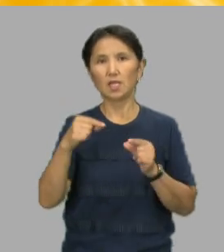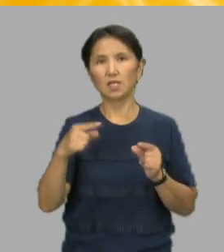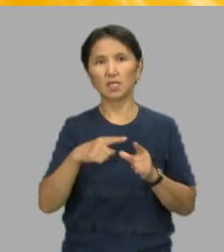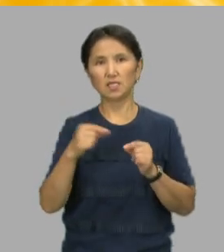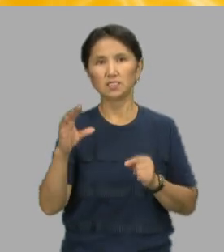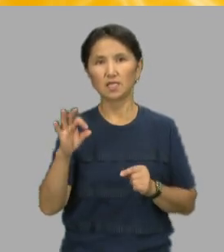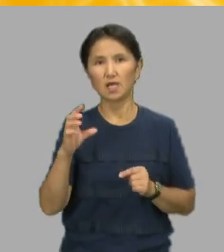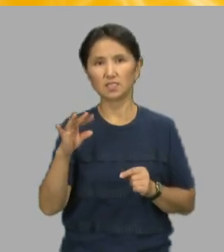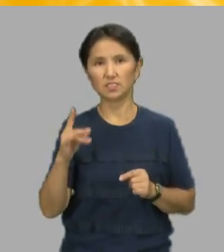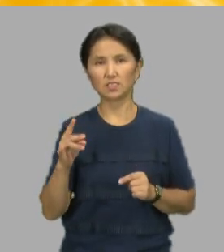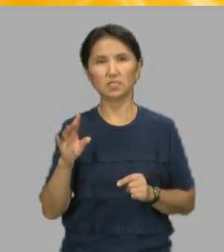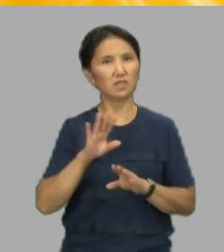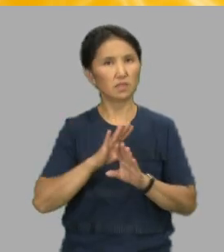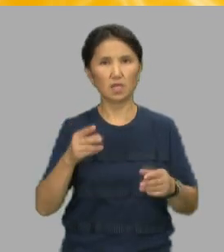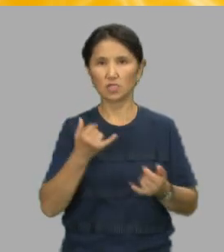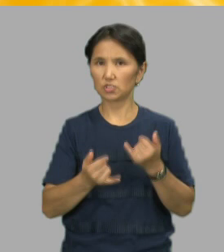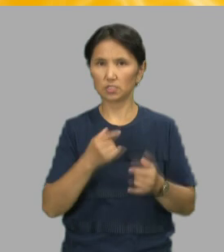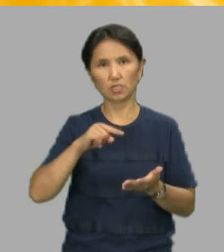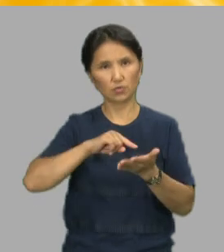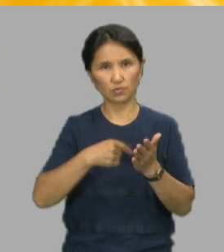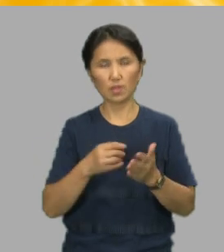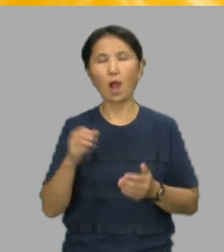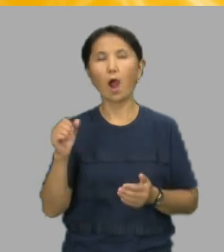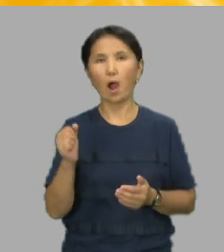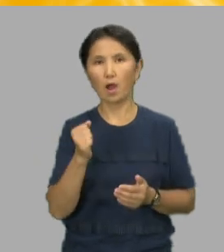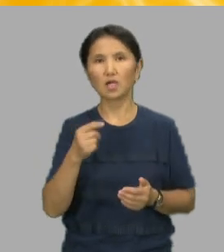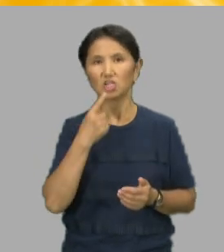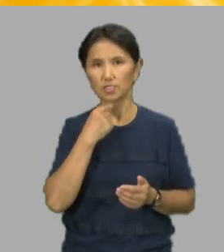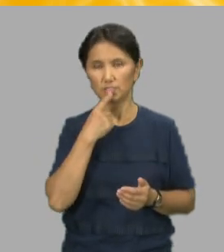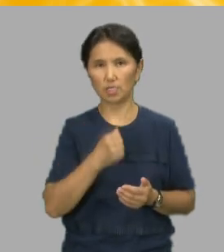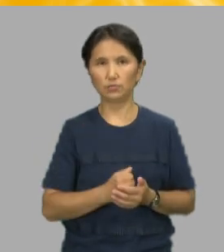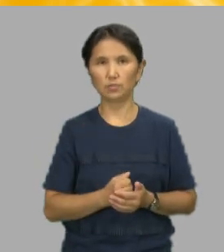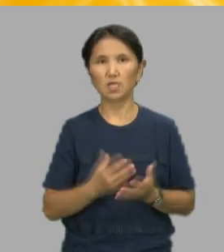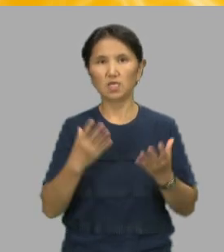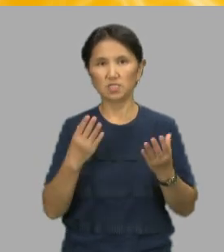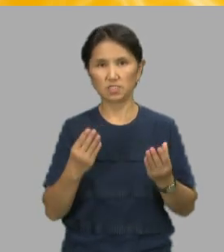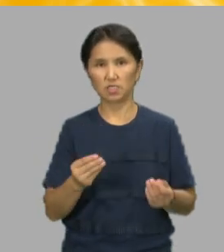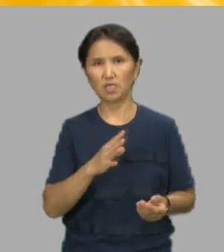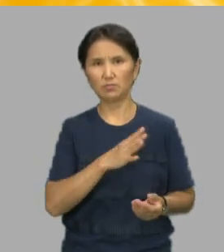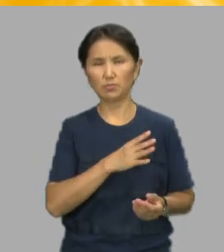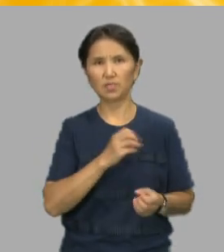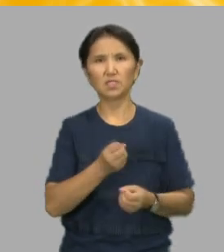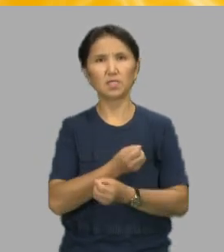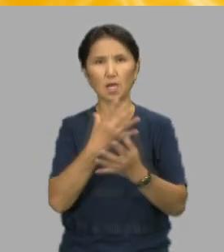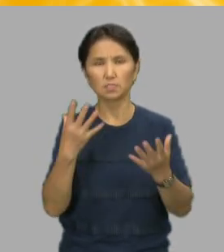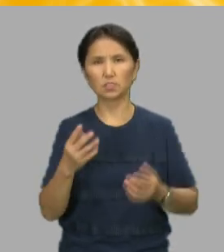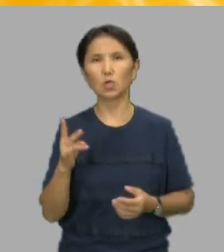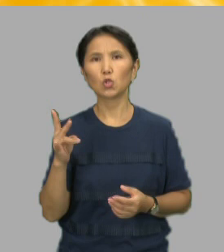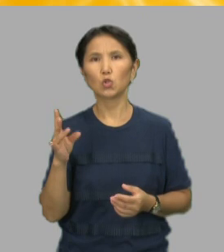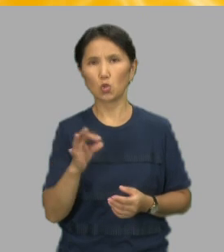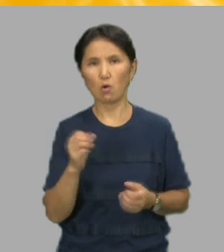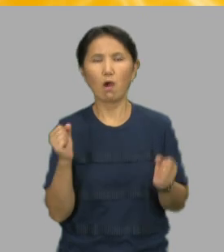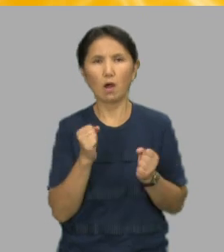Листья осины не желтеют, а краснеют. День выдался ясный,